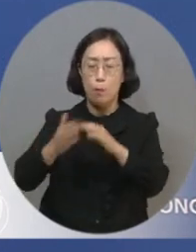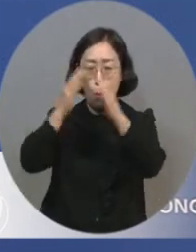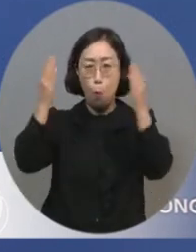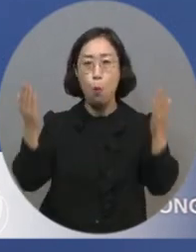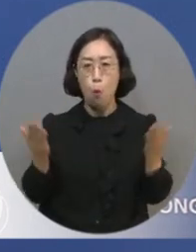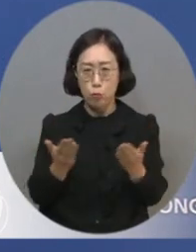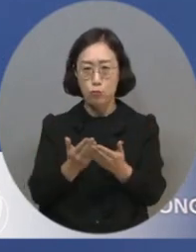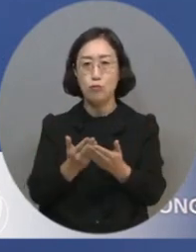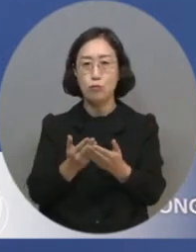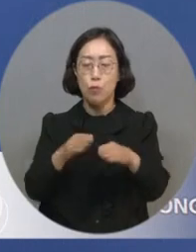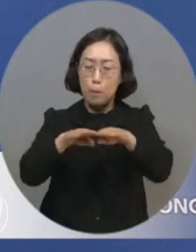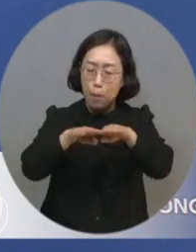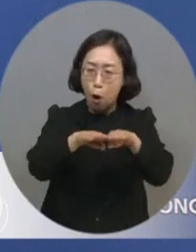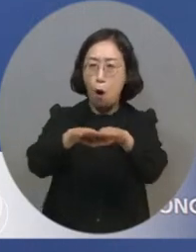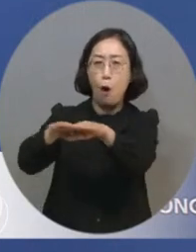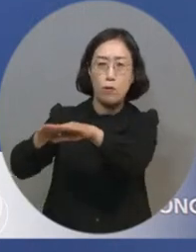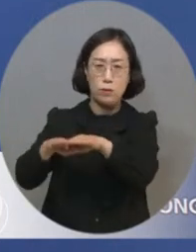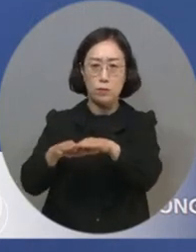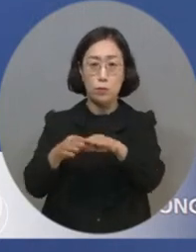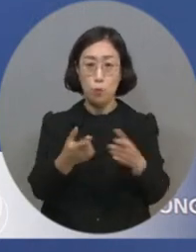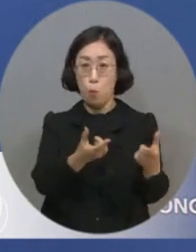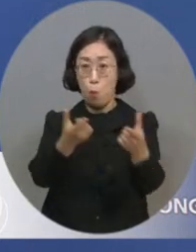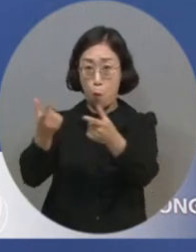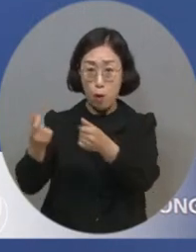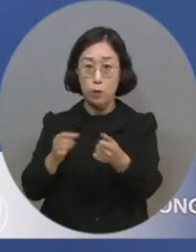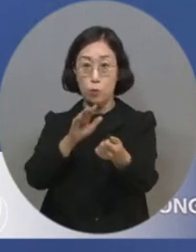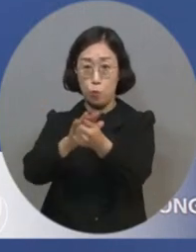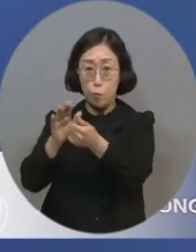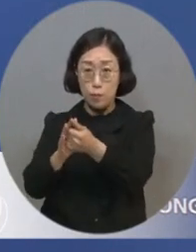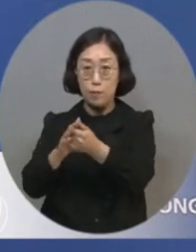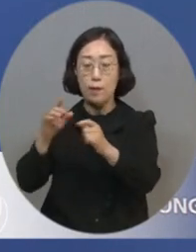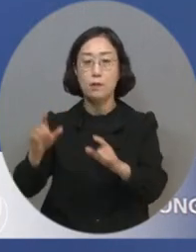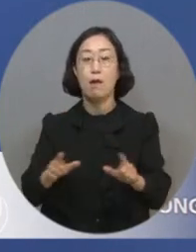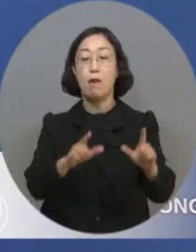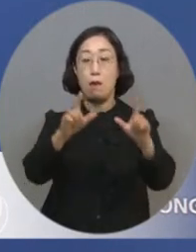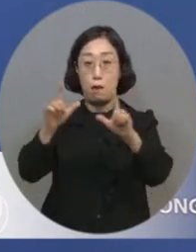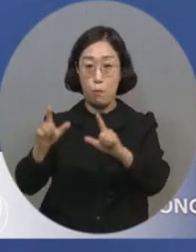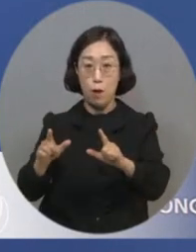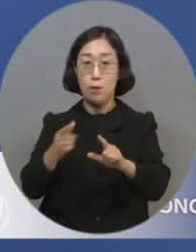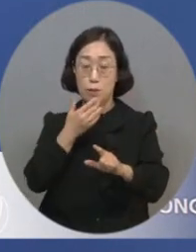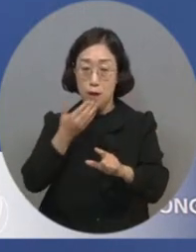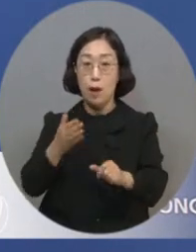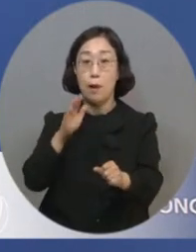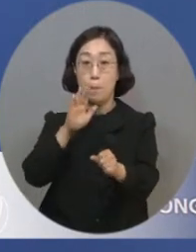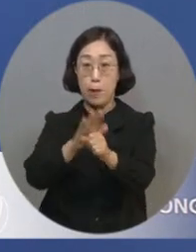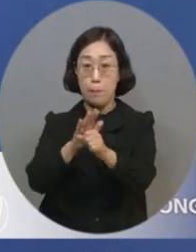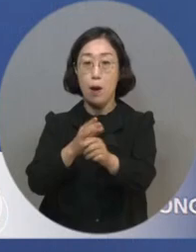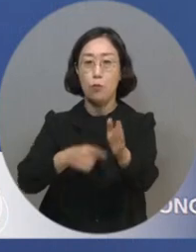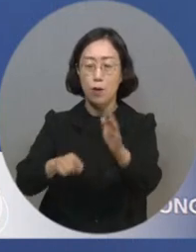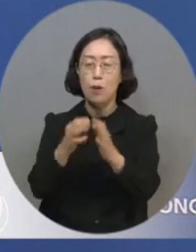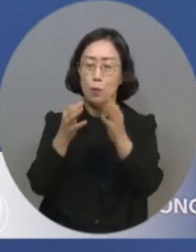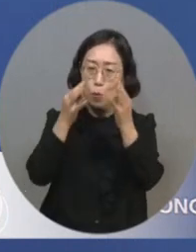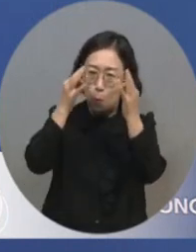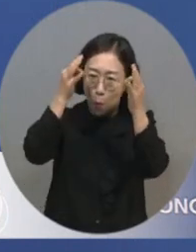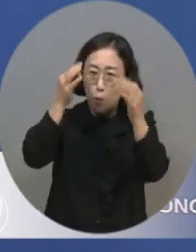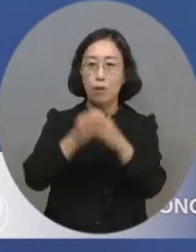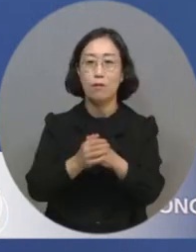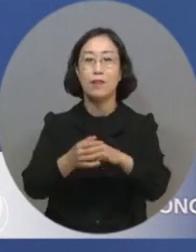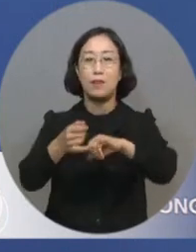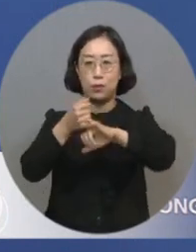평등한, 동등한 그런 생활을 영위할 수 있도록 저희가 최선을 다해서 할